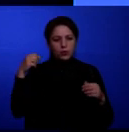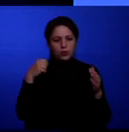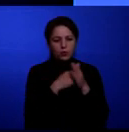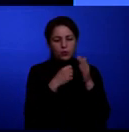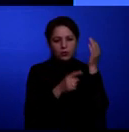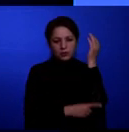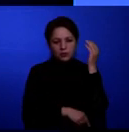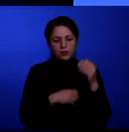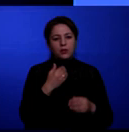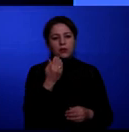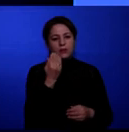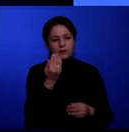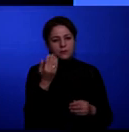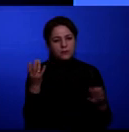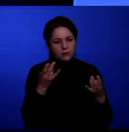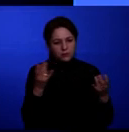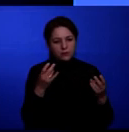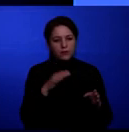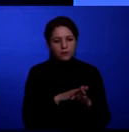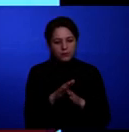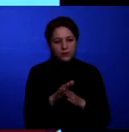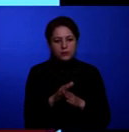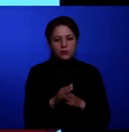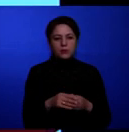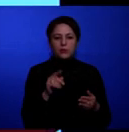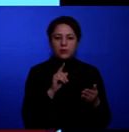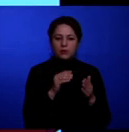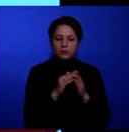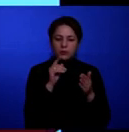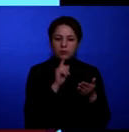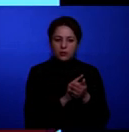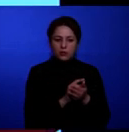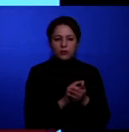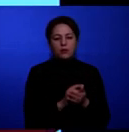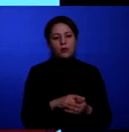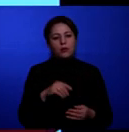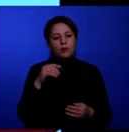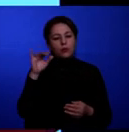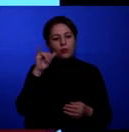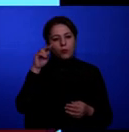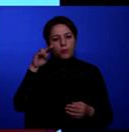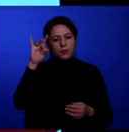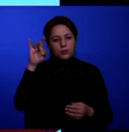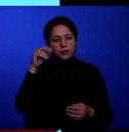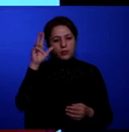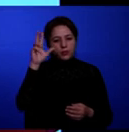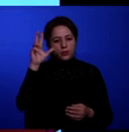домашнюю работу ваше домашнее задание выполнить упражнение 323